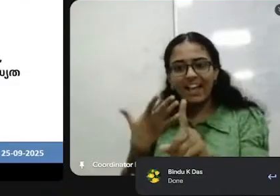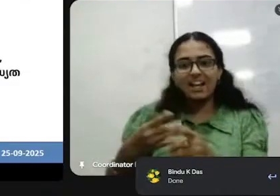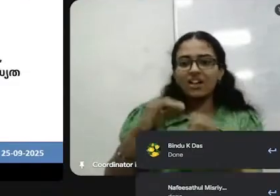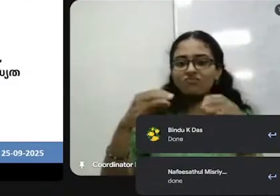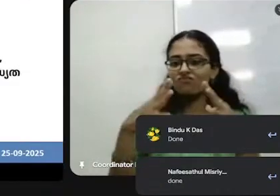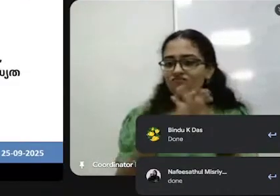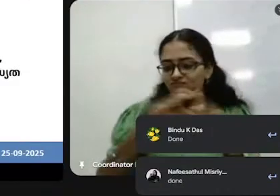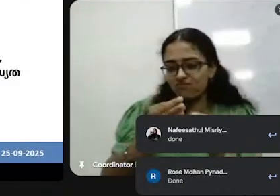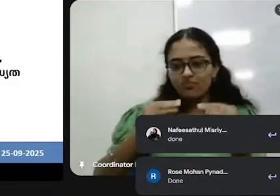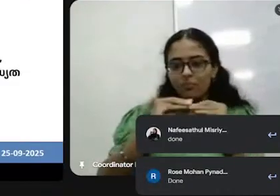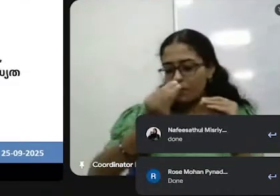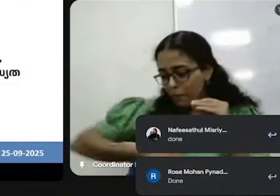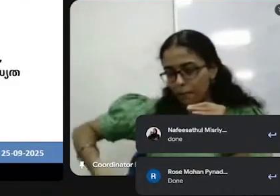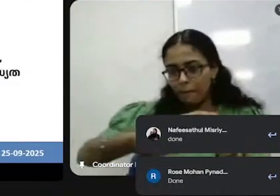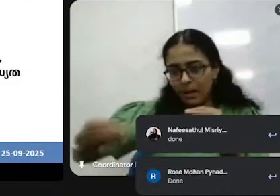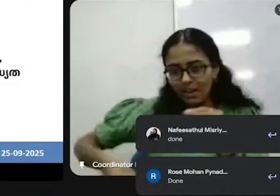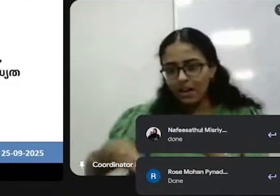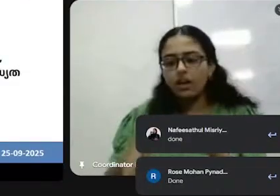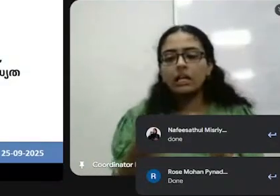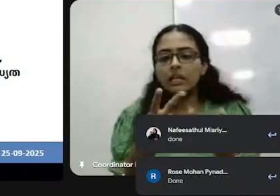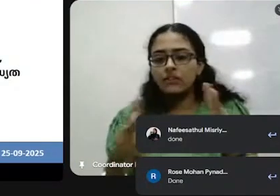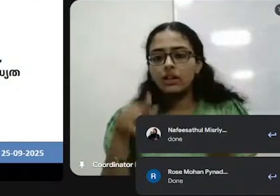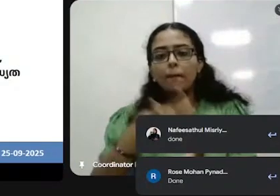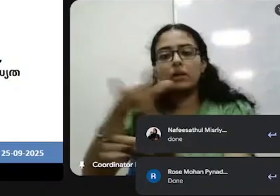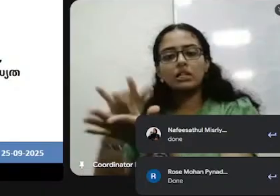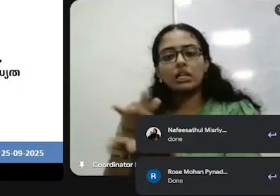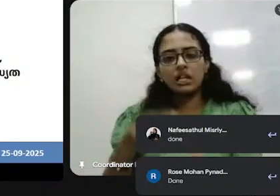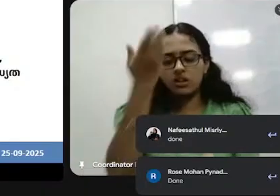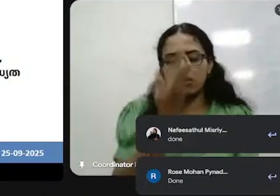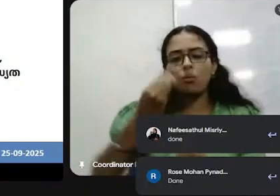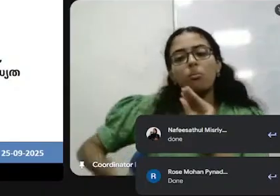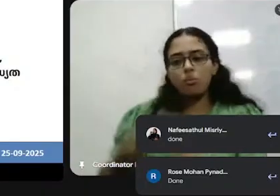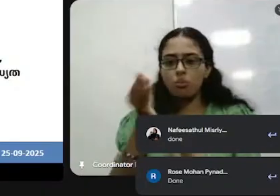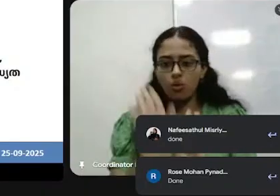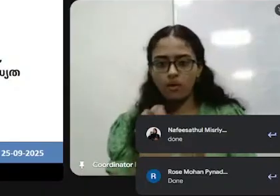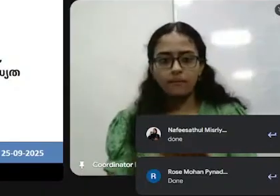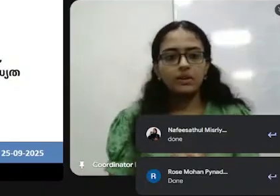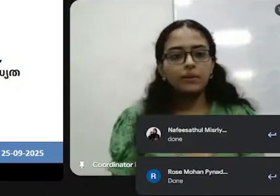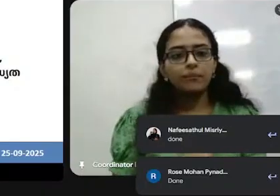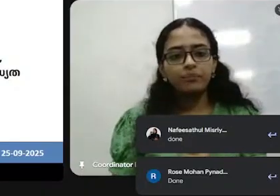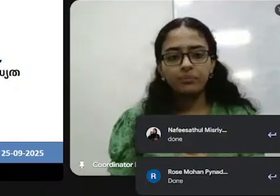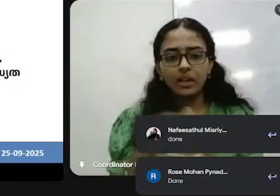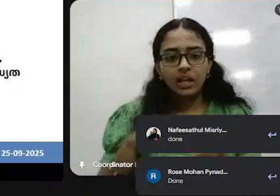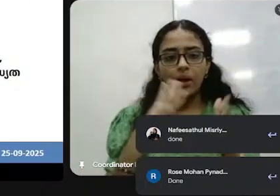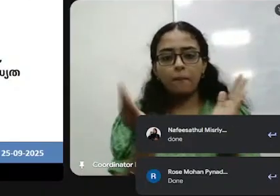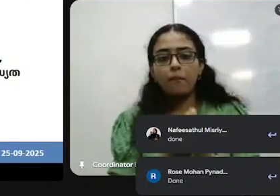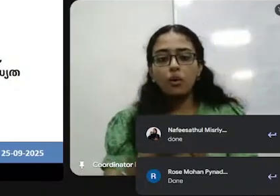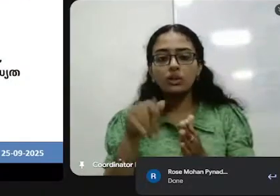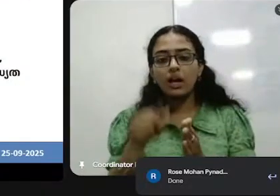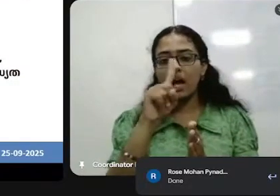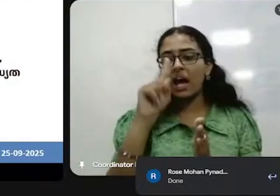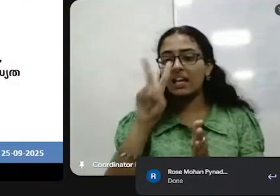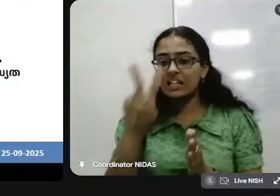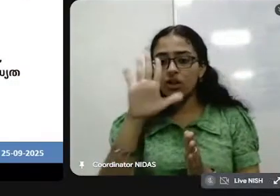നിൽക്കുന്നത്. മരണനിരക്കും 45 നിന്ന് 55%, വൈകല്യ നിരക്ക് 1259